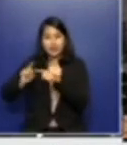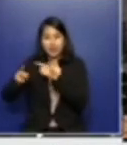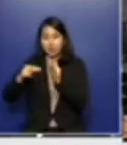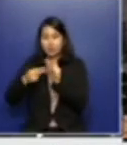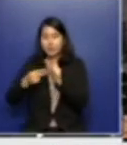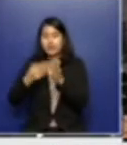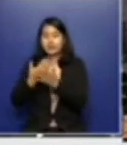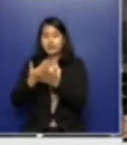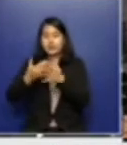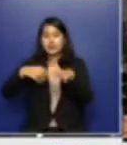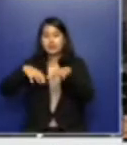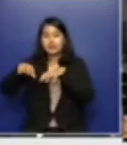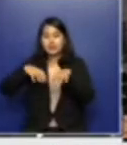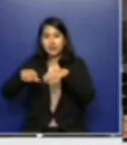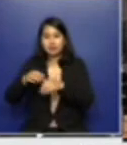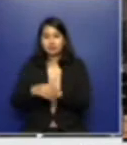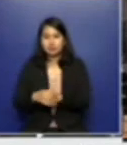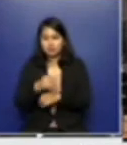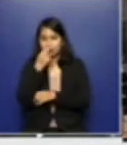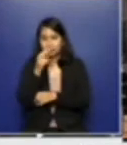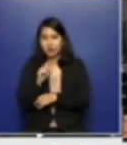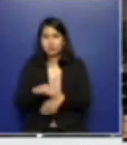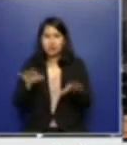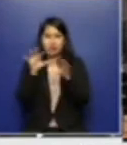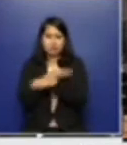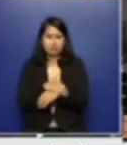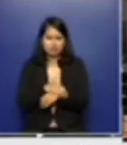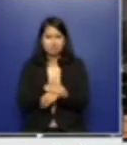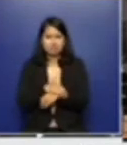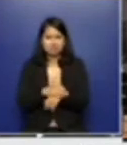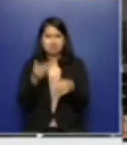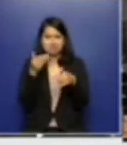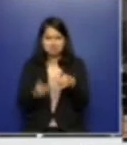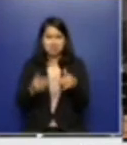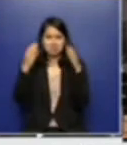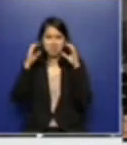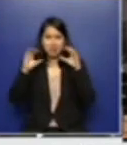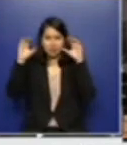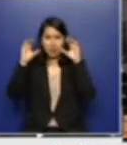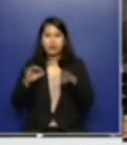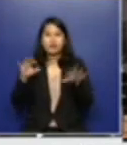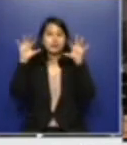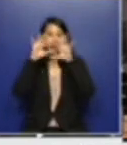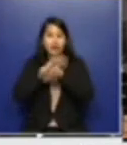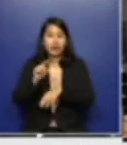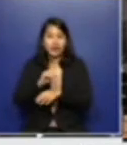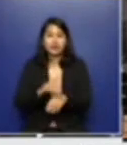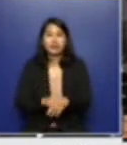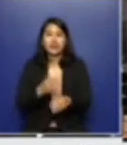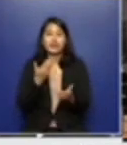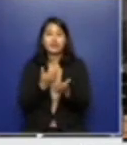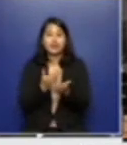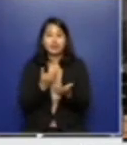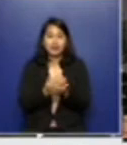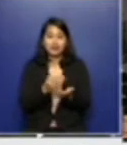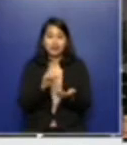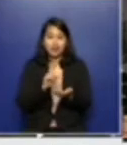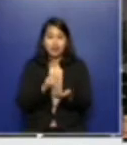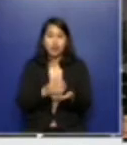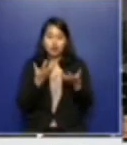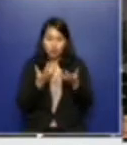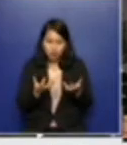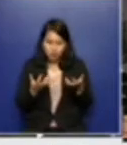งบประมาณที่แสดงถึงพฤติกรรมของรัฐบาลเหมือนคนที่ได้รับมรดกตกทอดมาค่ะมีทรัพ